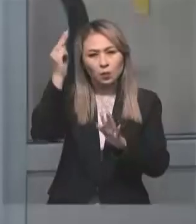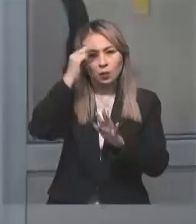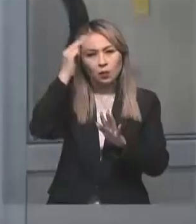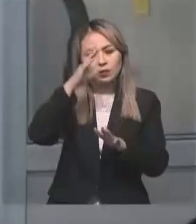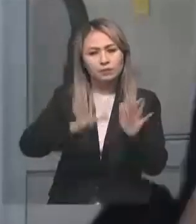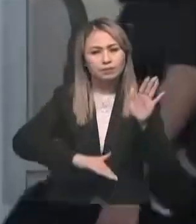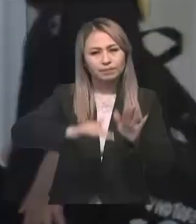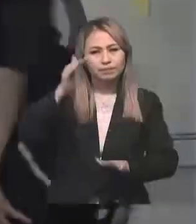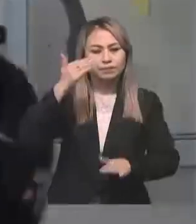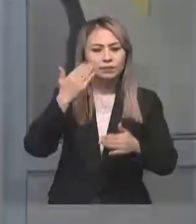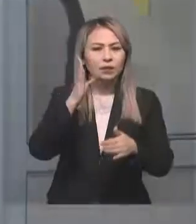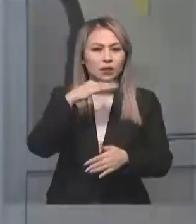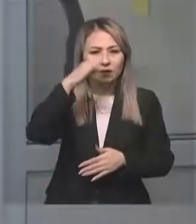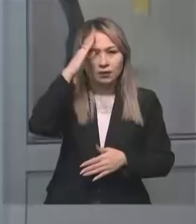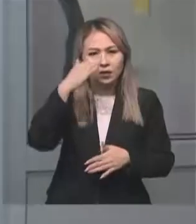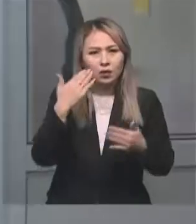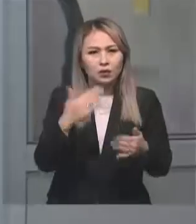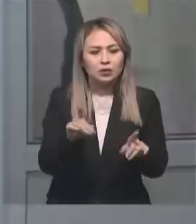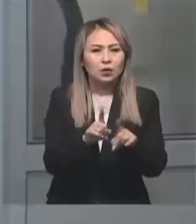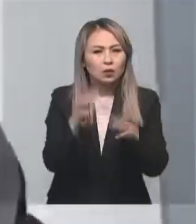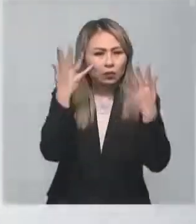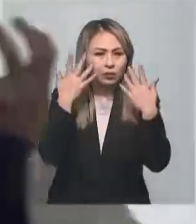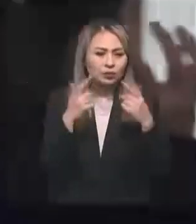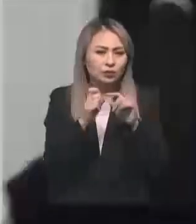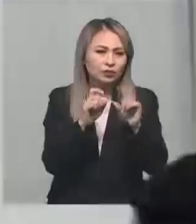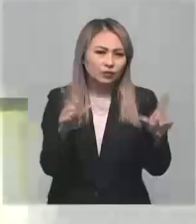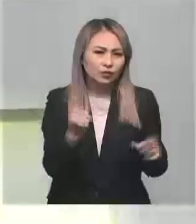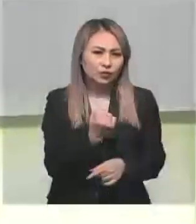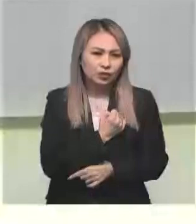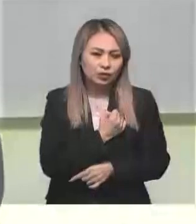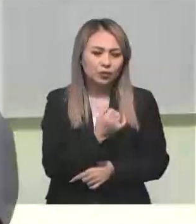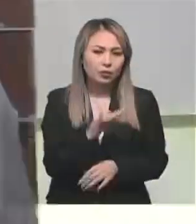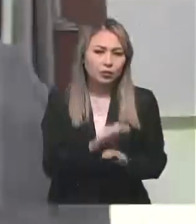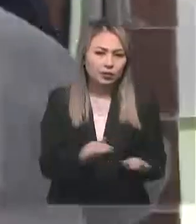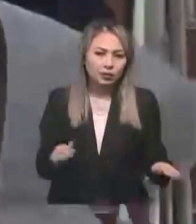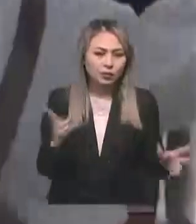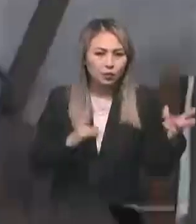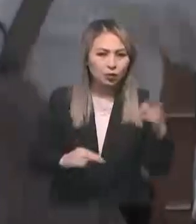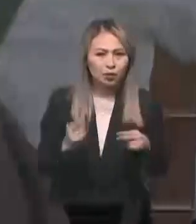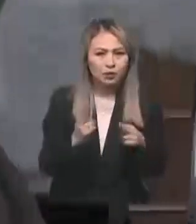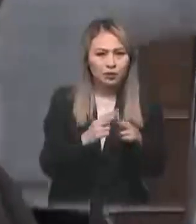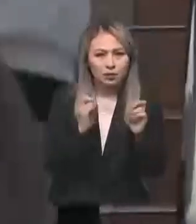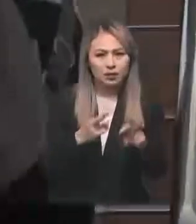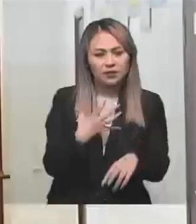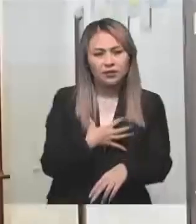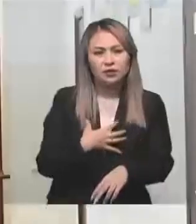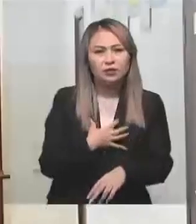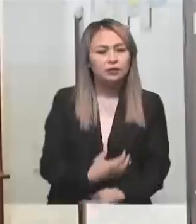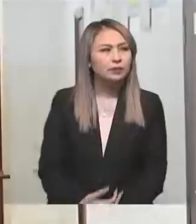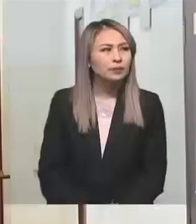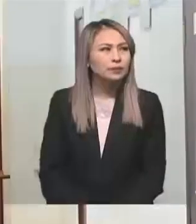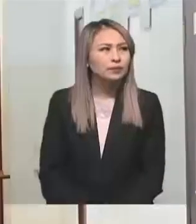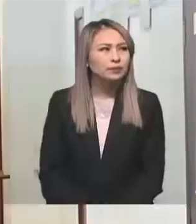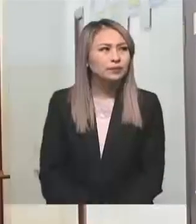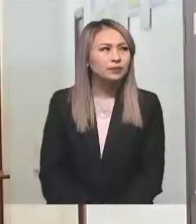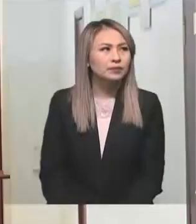келген оқушылар мен олардың ата-аналары осынау жайлы мектепті қимайтынын жасырмайды. Бірақ балалар мен мұғалімдердің қауіпсіздігі маңызды. Мен осы